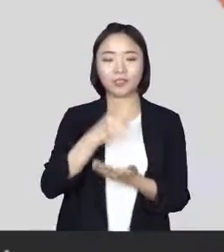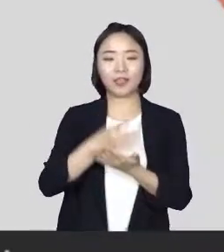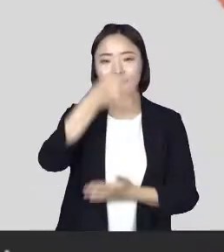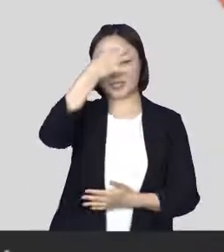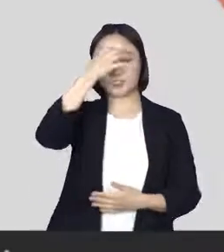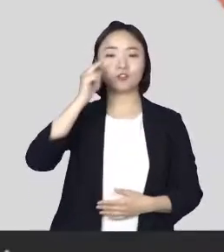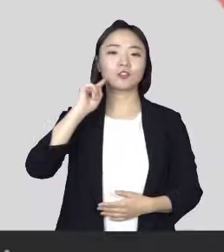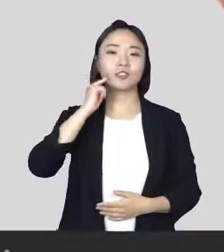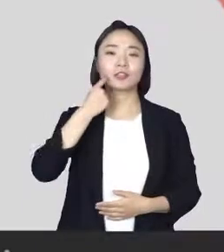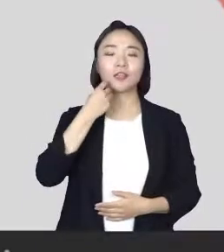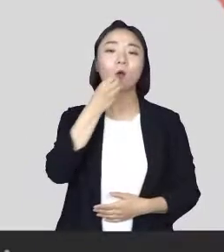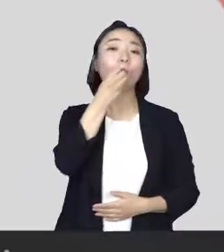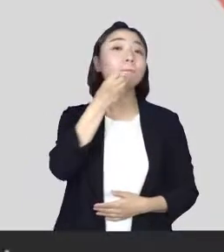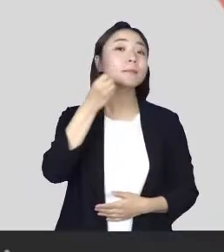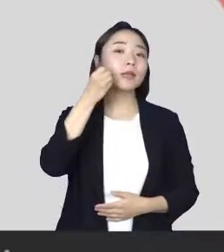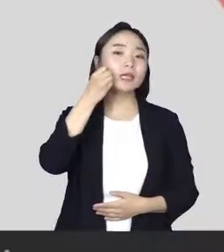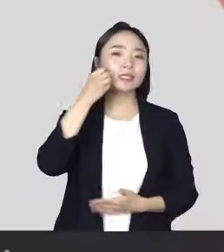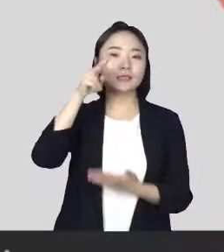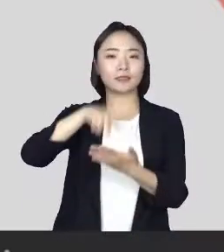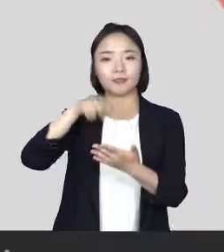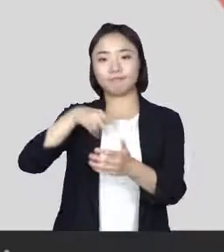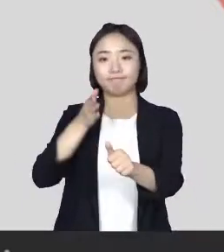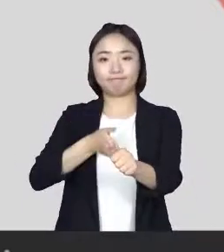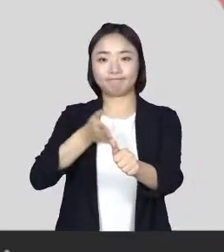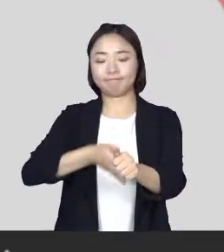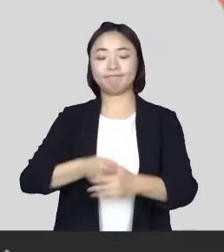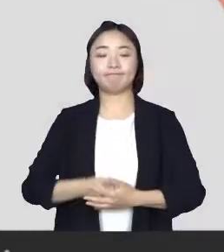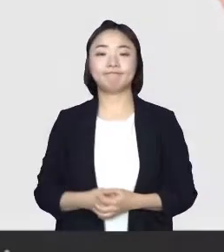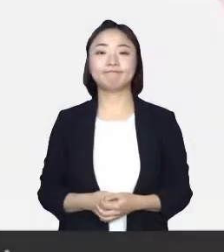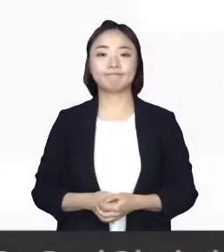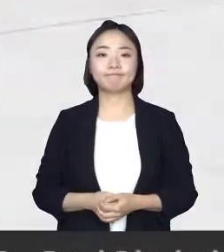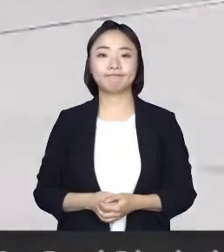등은 천안예술의 전당 홈페이지를 참고하시기 바랍니다.